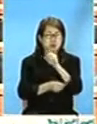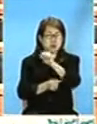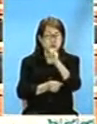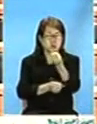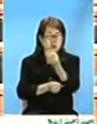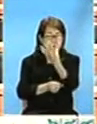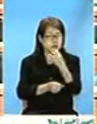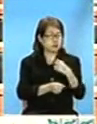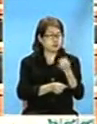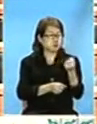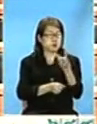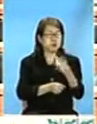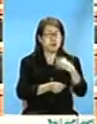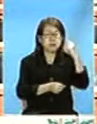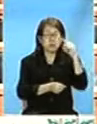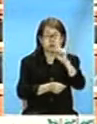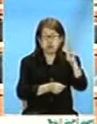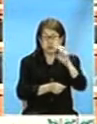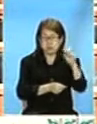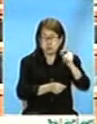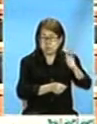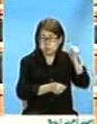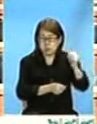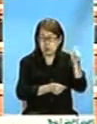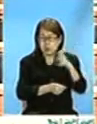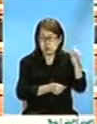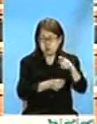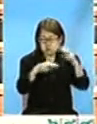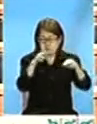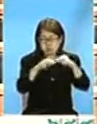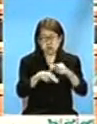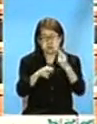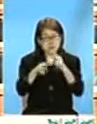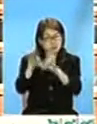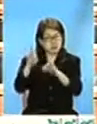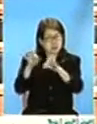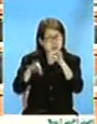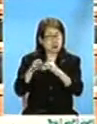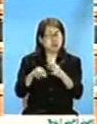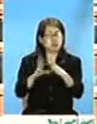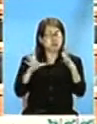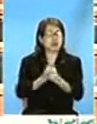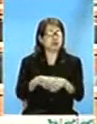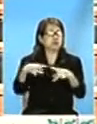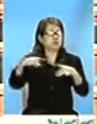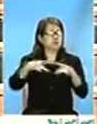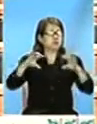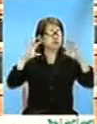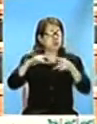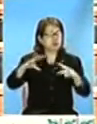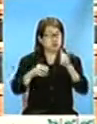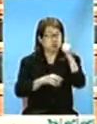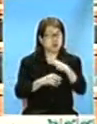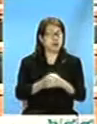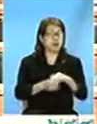าคาดหวังสวไม่ได้เลยครับจะบอกว่าให้สวสรรหาเถอะจะได้อยู่ฝั่งตรงข้ามกับรัฐบาลผมคิด